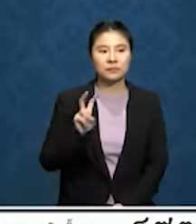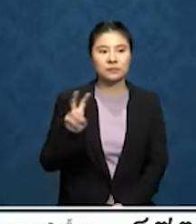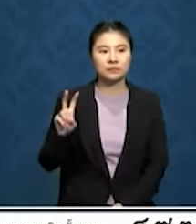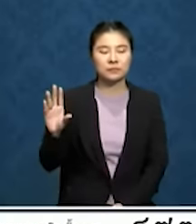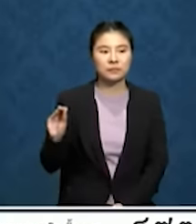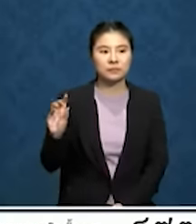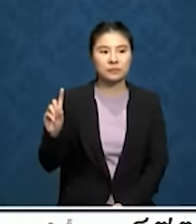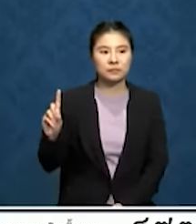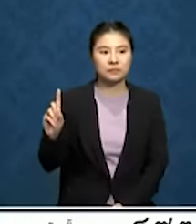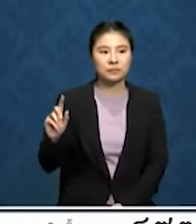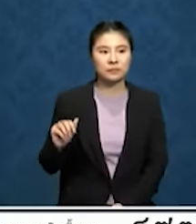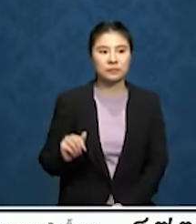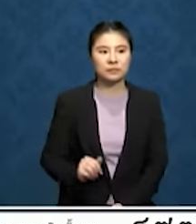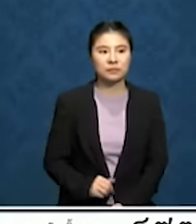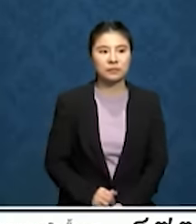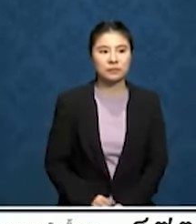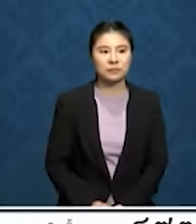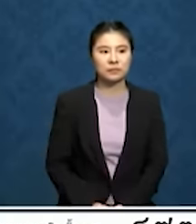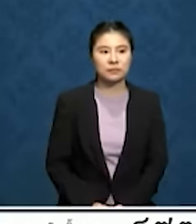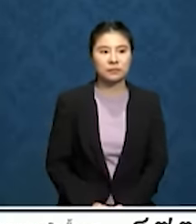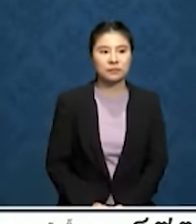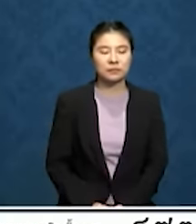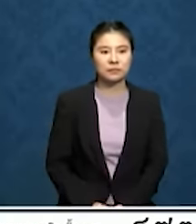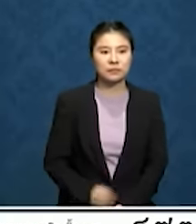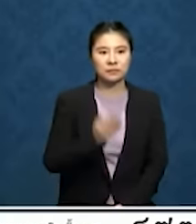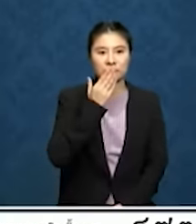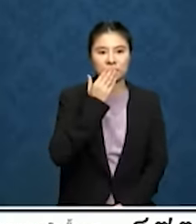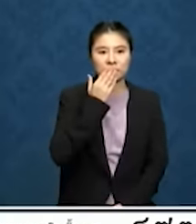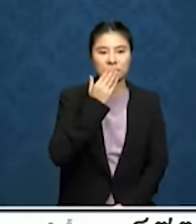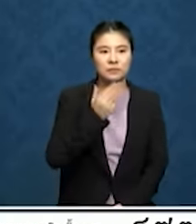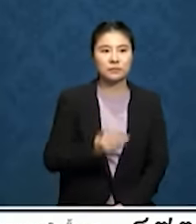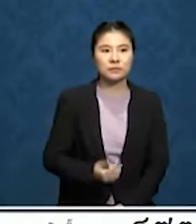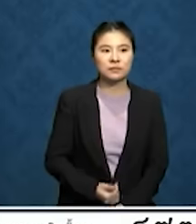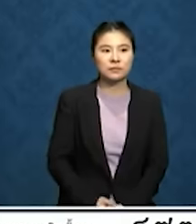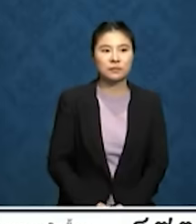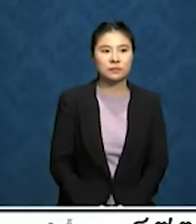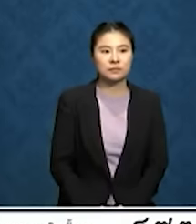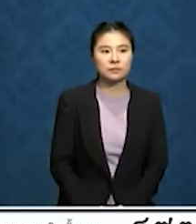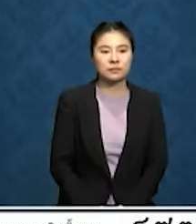251นายพิเชษเชื้อเมืองพาน งดออกเสียงครับ